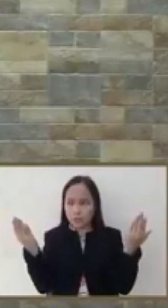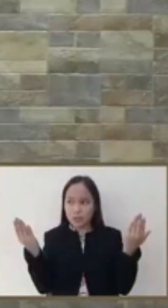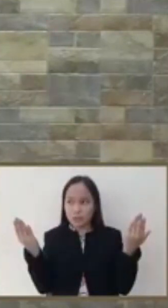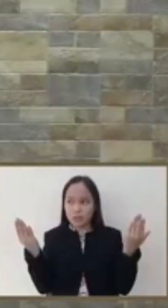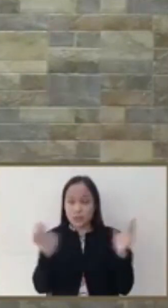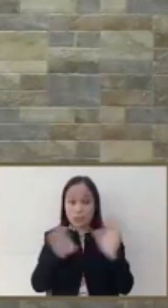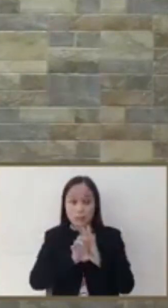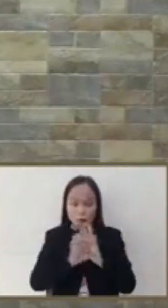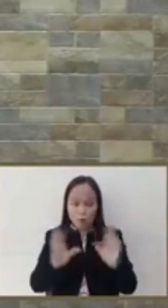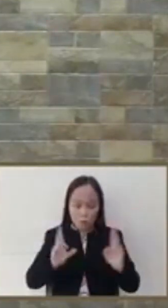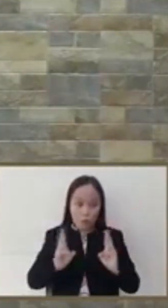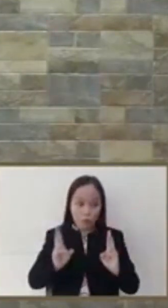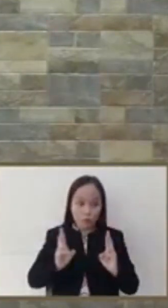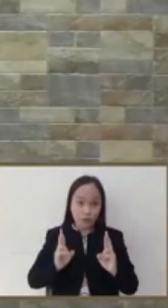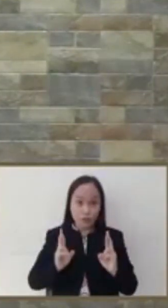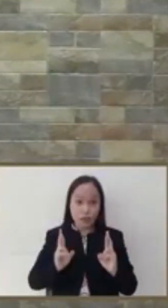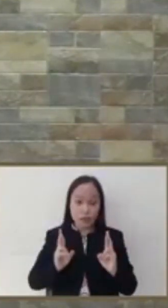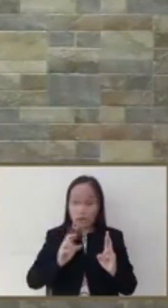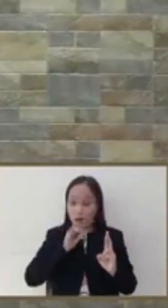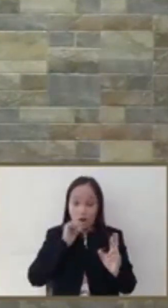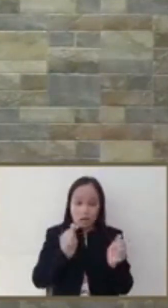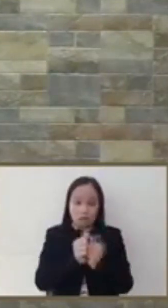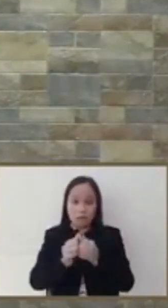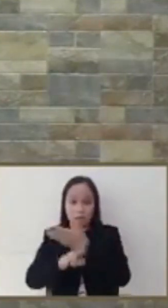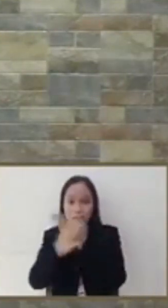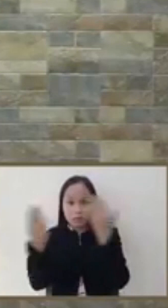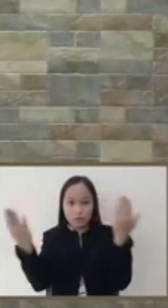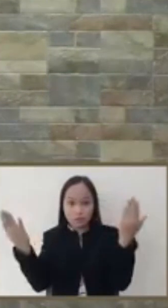Yung refrigerator natin, hindi po yan haharap sa hukuman ng Diyos.